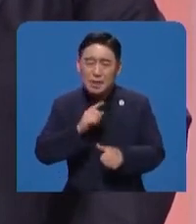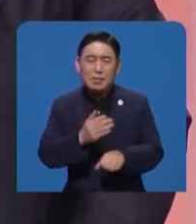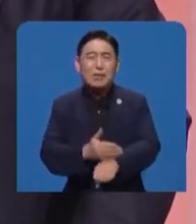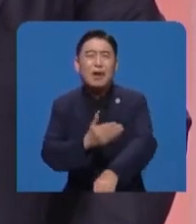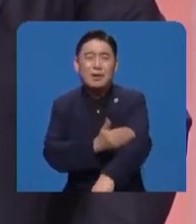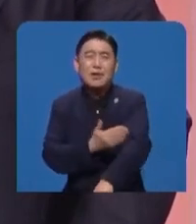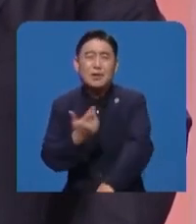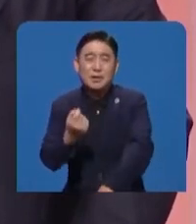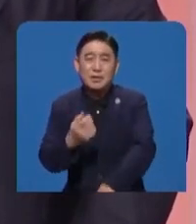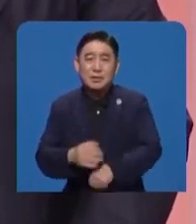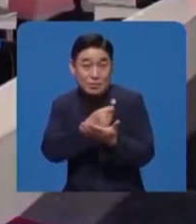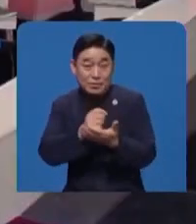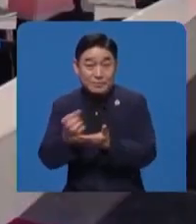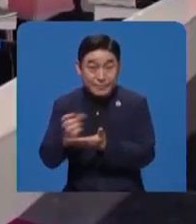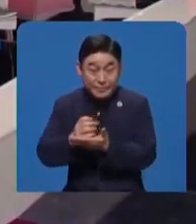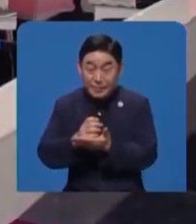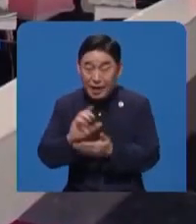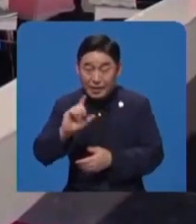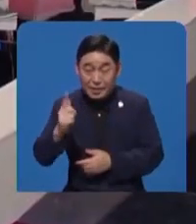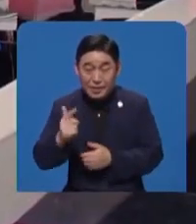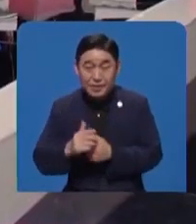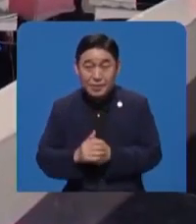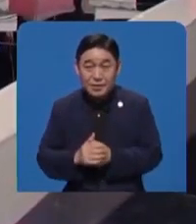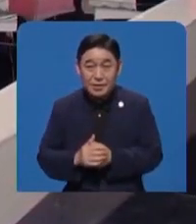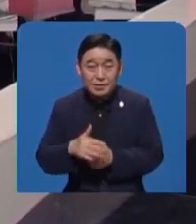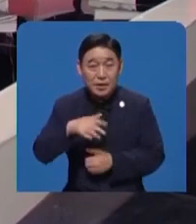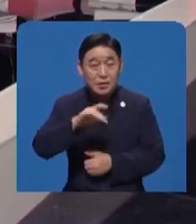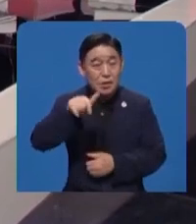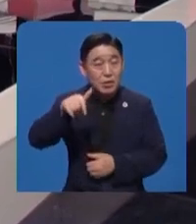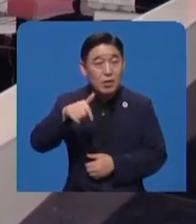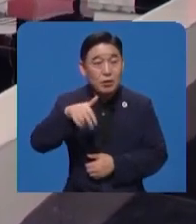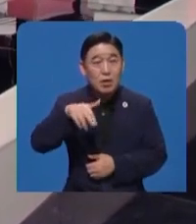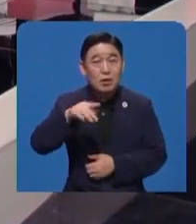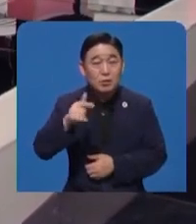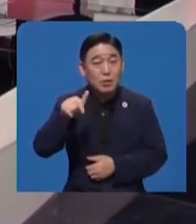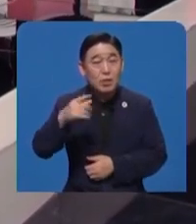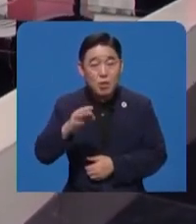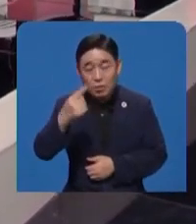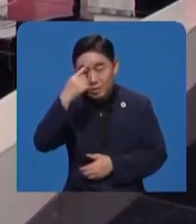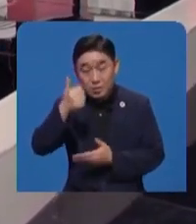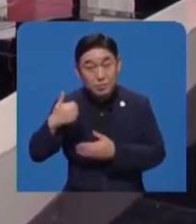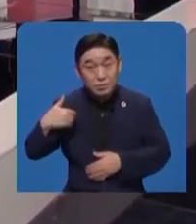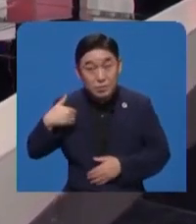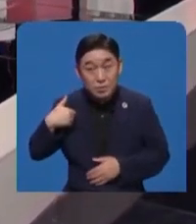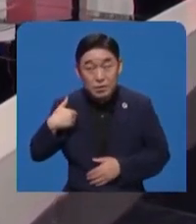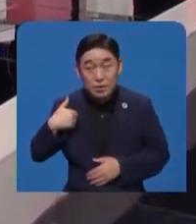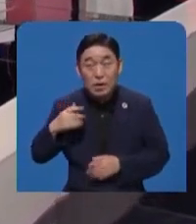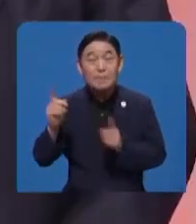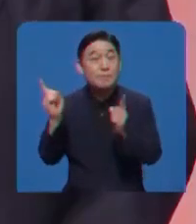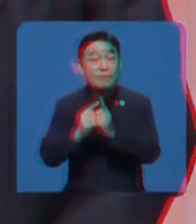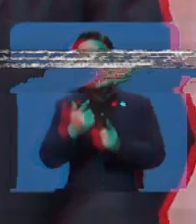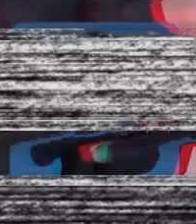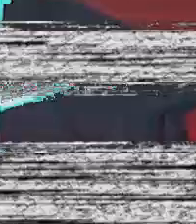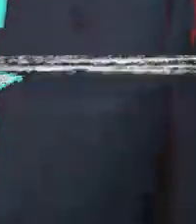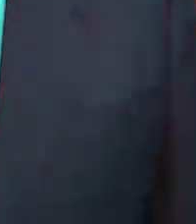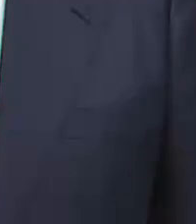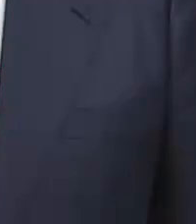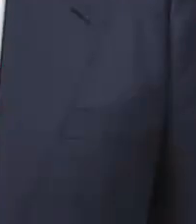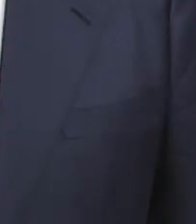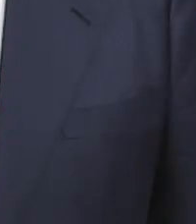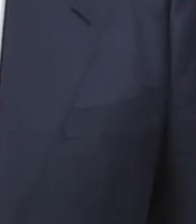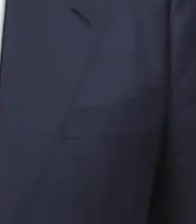좀 과장된 알긴 알고요. 네. 하여튼 저 천공 모르고 아니요 천공은 제가 예. 그 뵌 적은 있다고 그랬지 않습니까? 아,